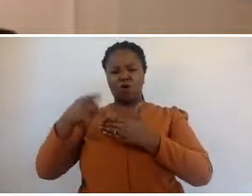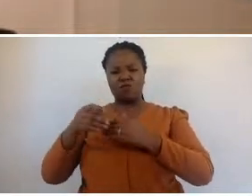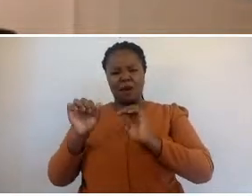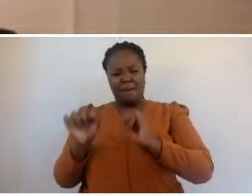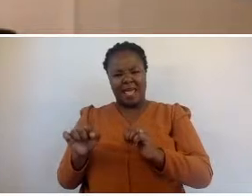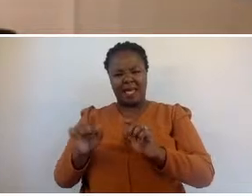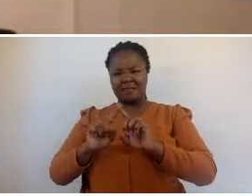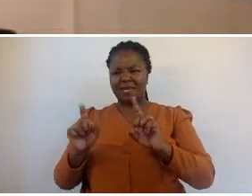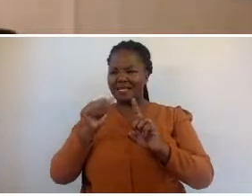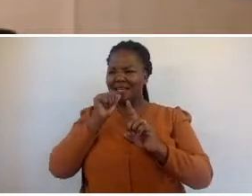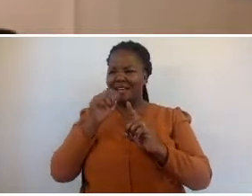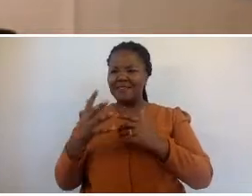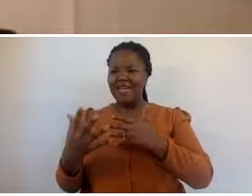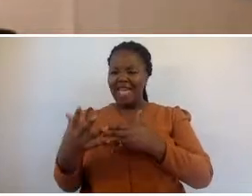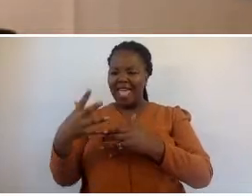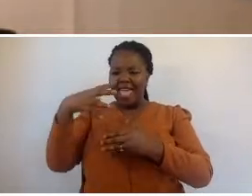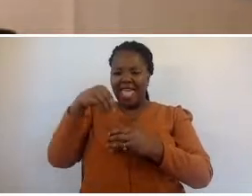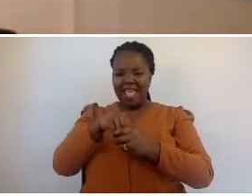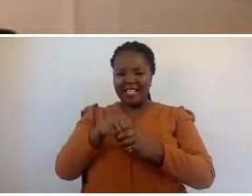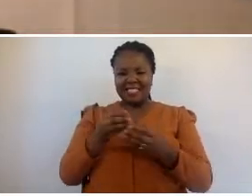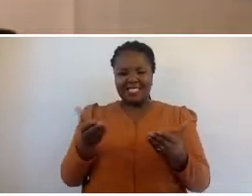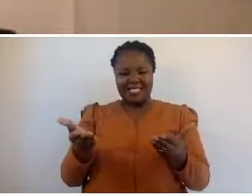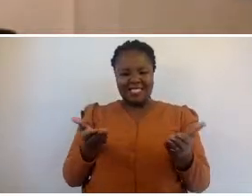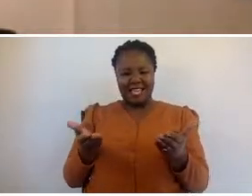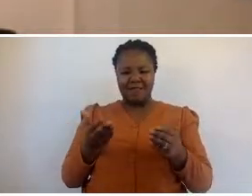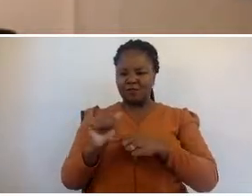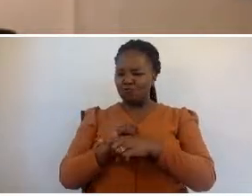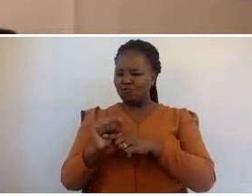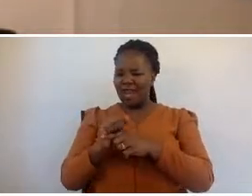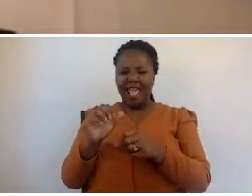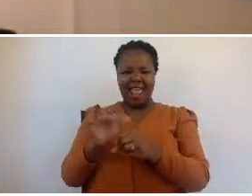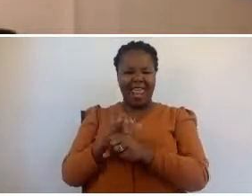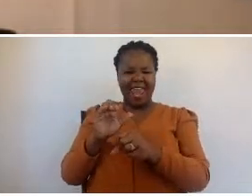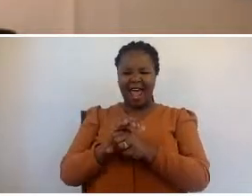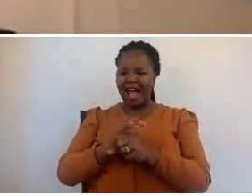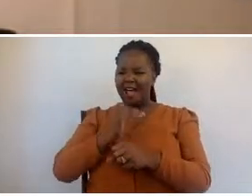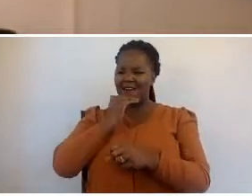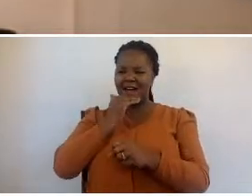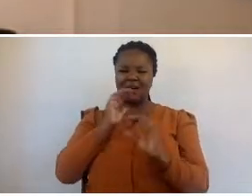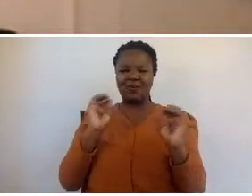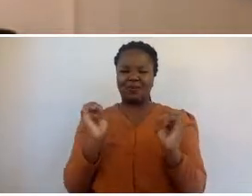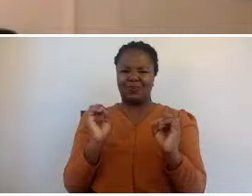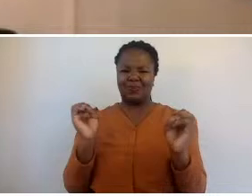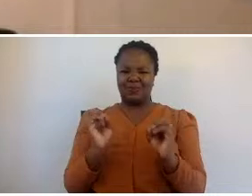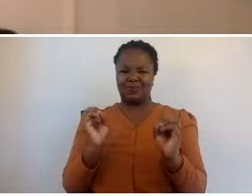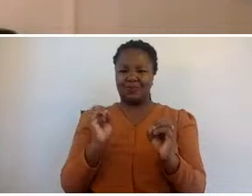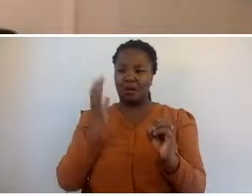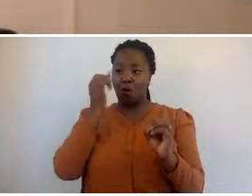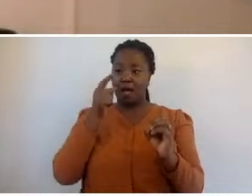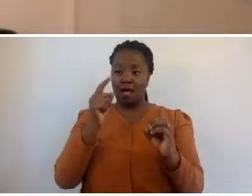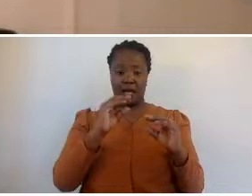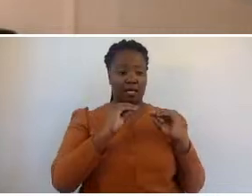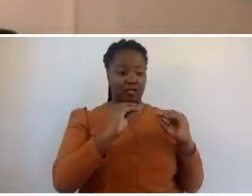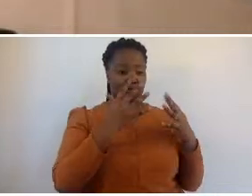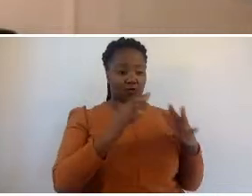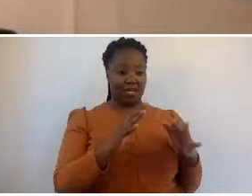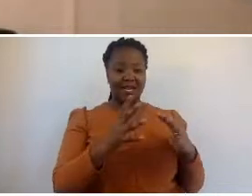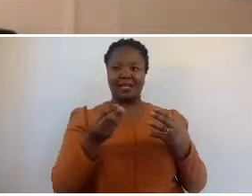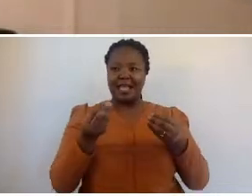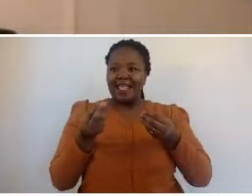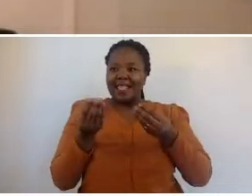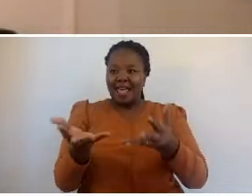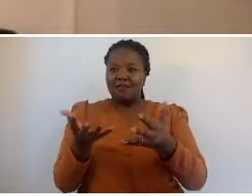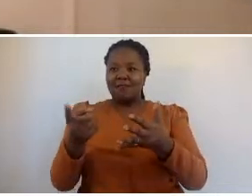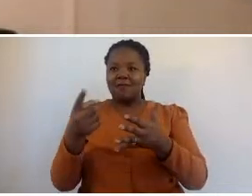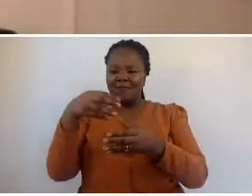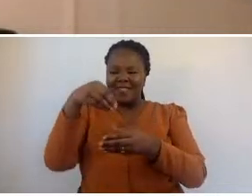difficultés. Nous n'avons pas assez d'institutions pour la formation permanente en Zambie, où les enseignants peuvent recevoir un perfectionnement